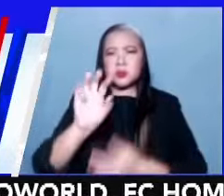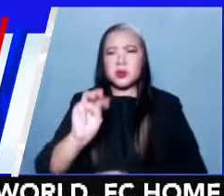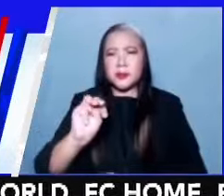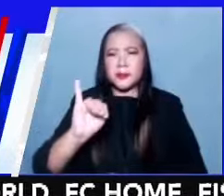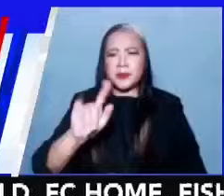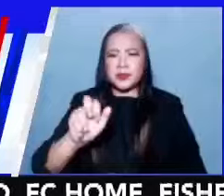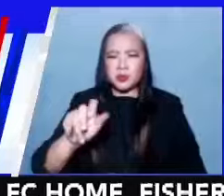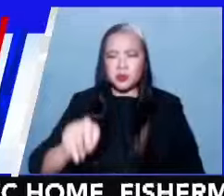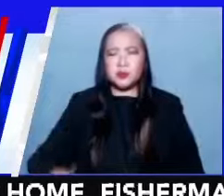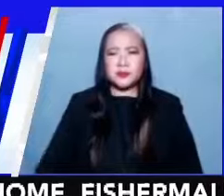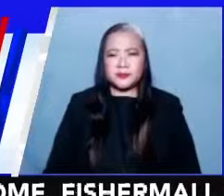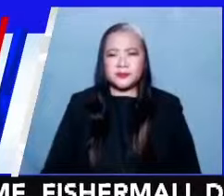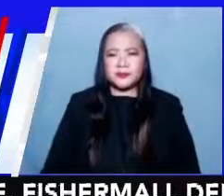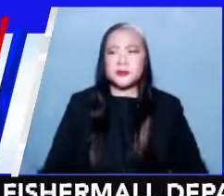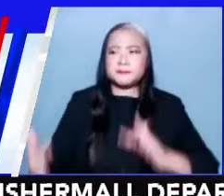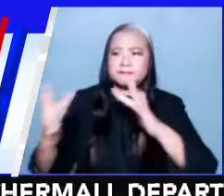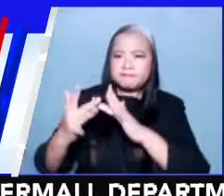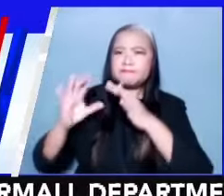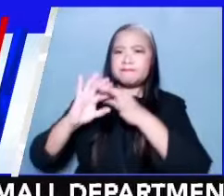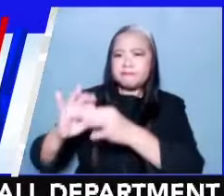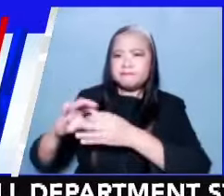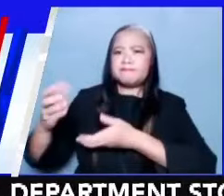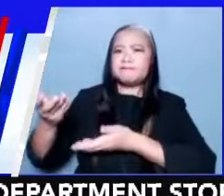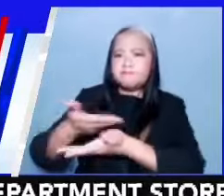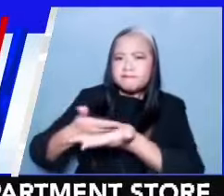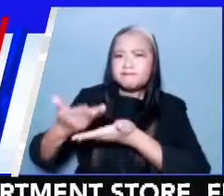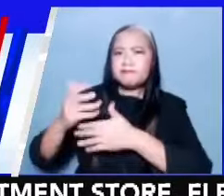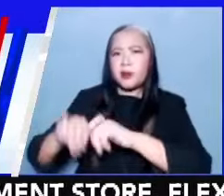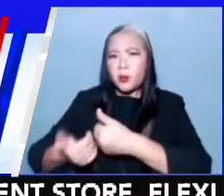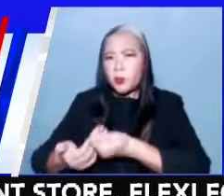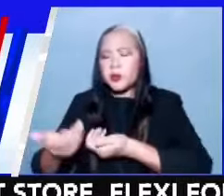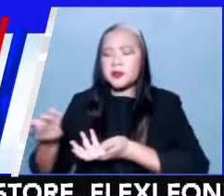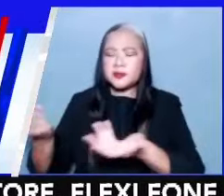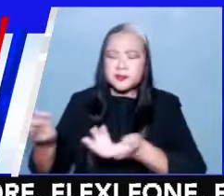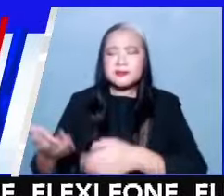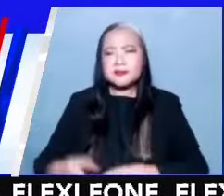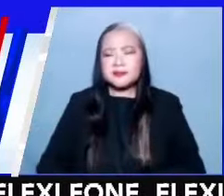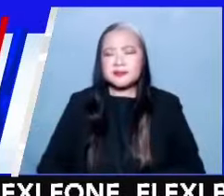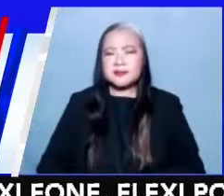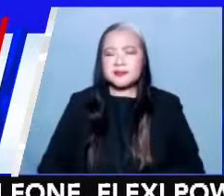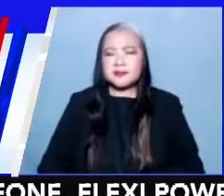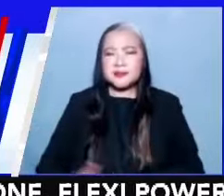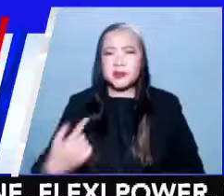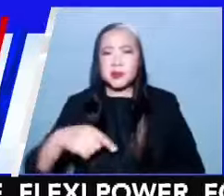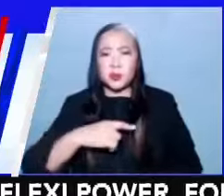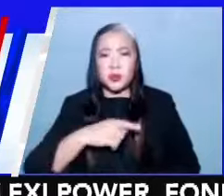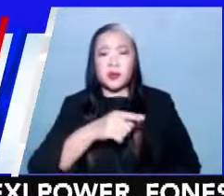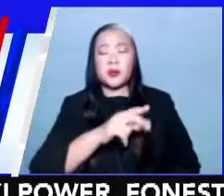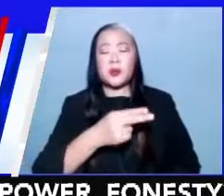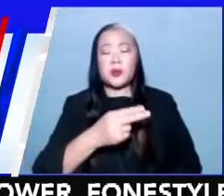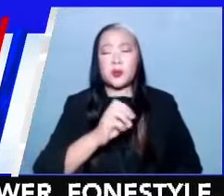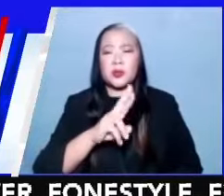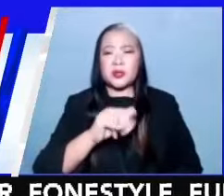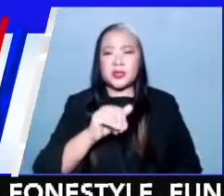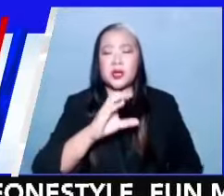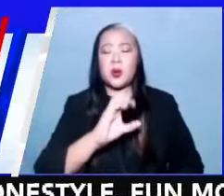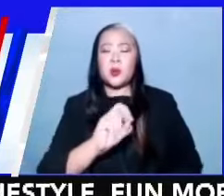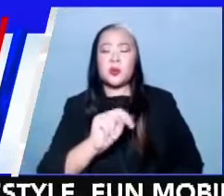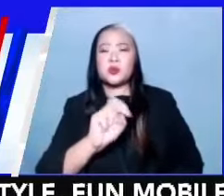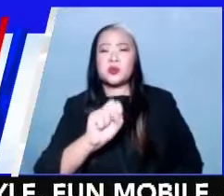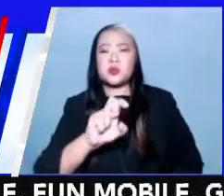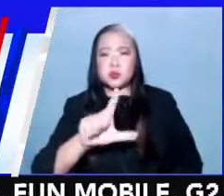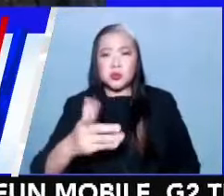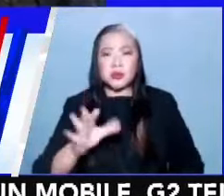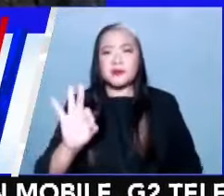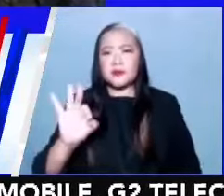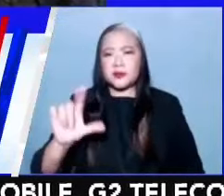been coordinating with them po at saka also with our honorary consul po sa Florida. All right, na-monitor niyo po ba